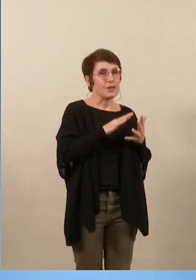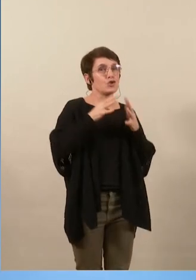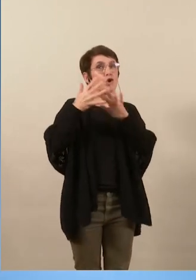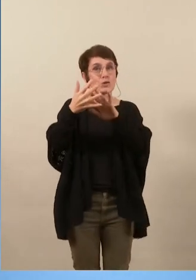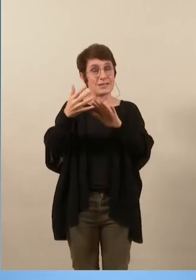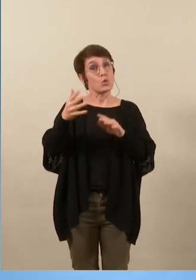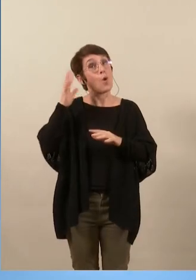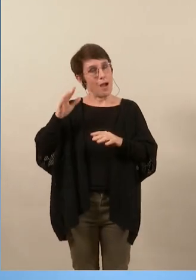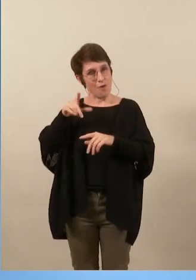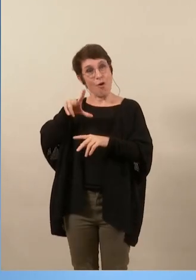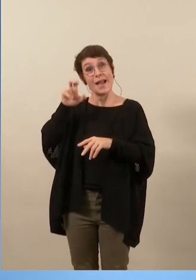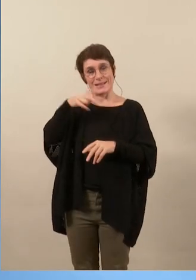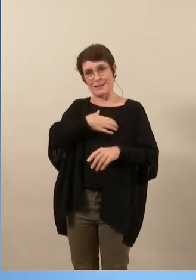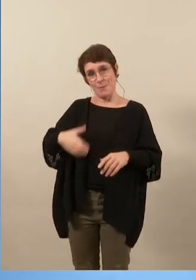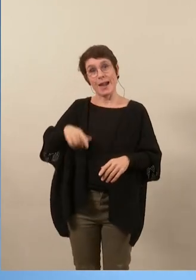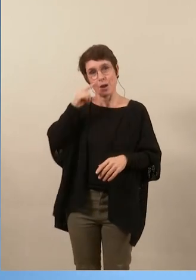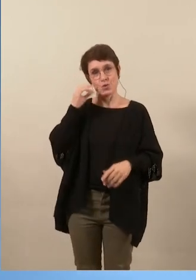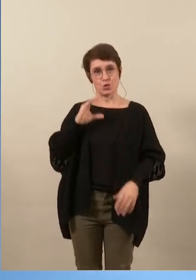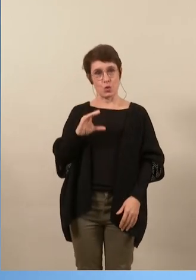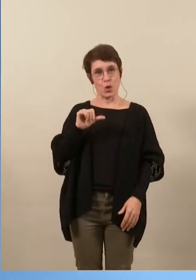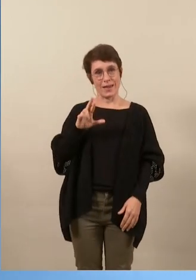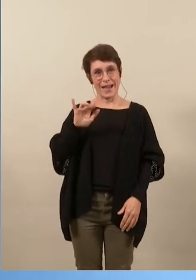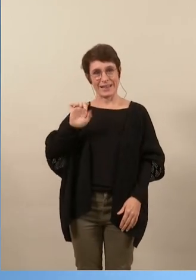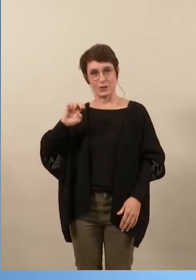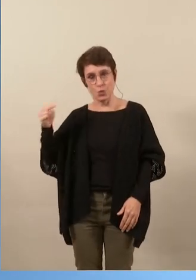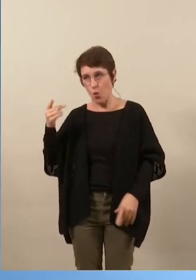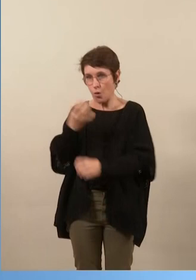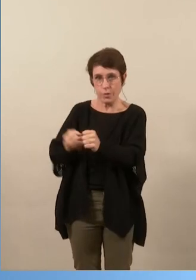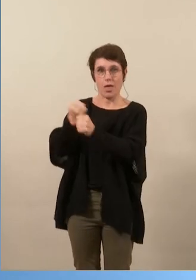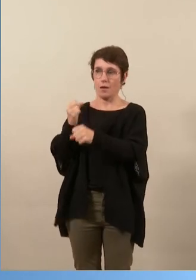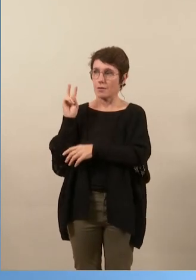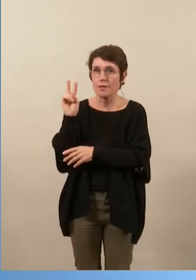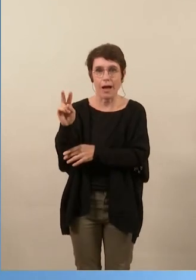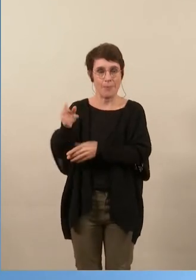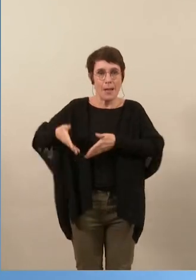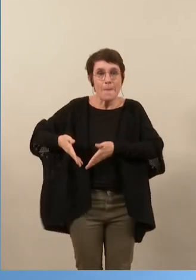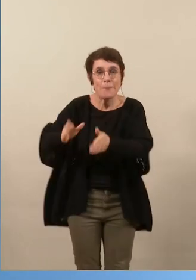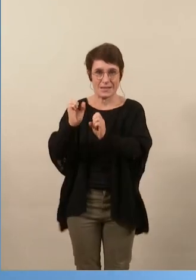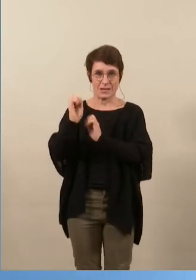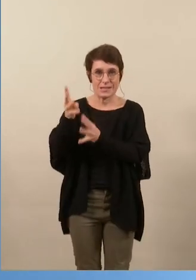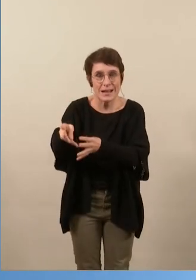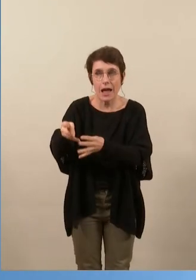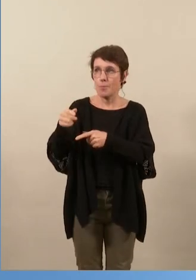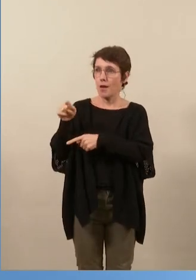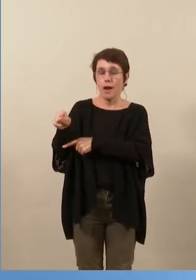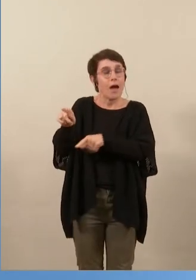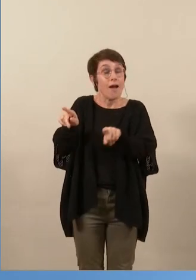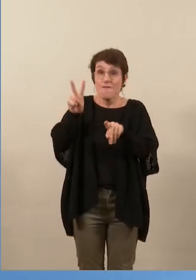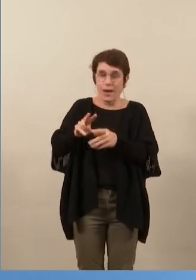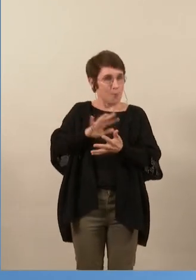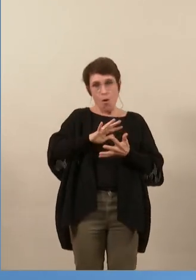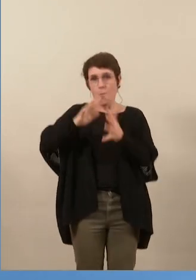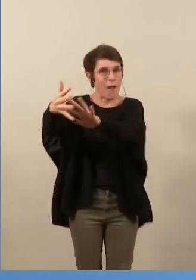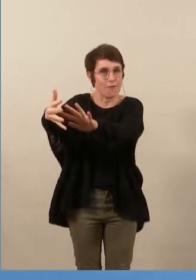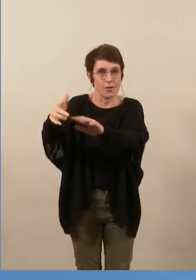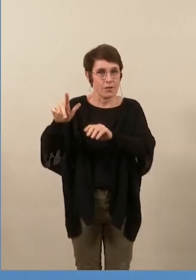Carignon en tant que maire je prends par exemple l'exemple du tram le développement des pistes cyclable là par exemple nous avons eu de véritables transitions de